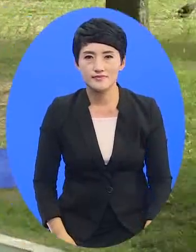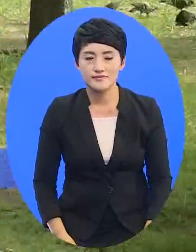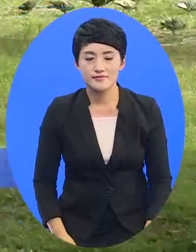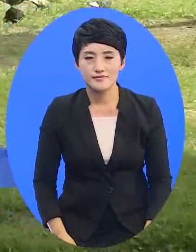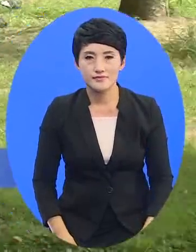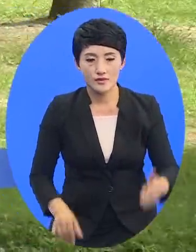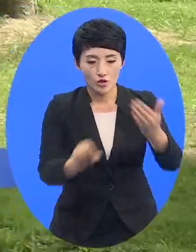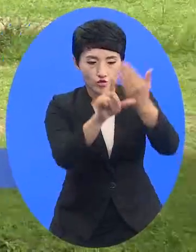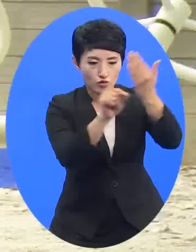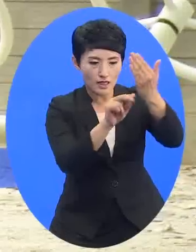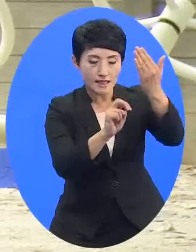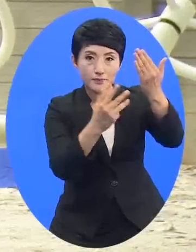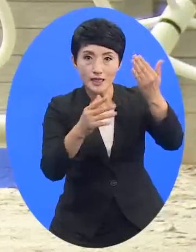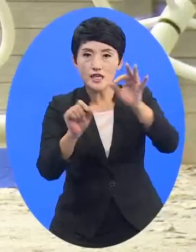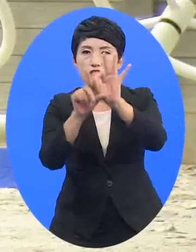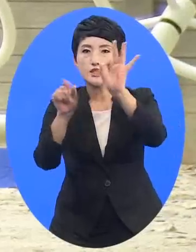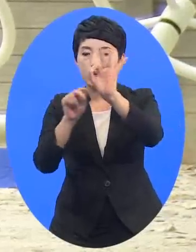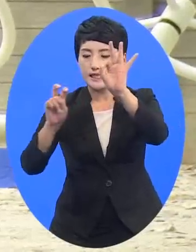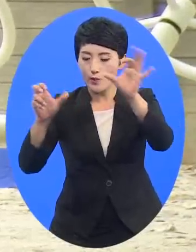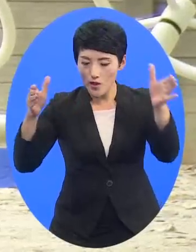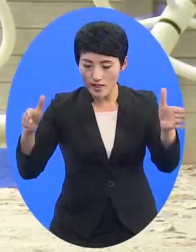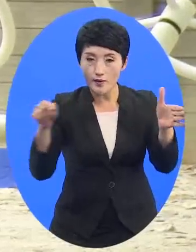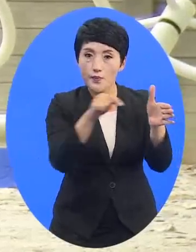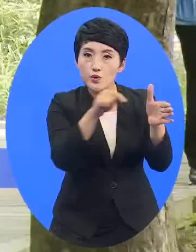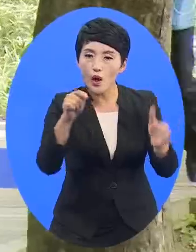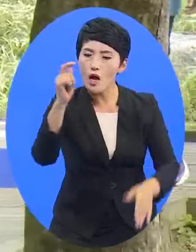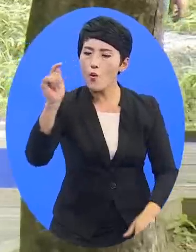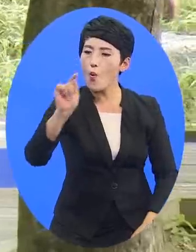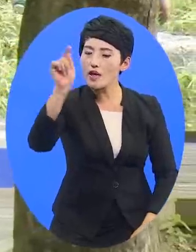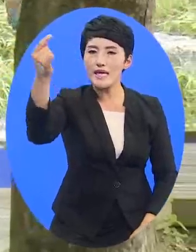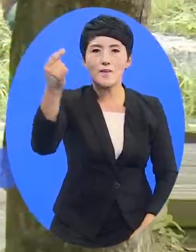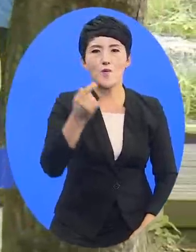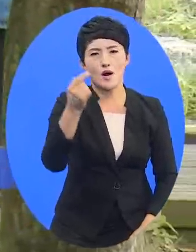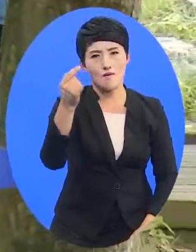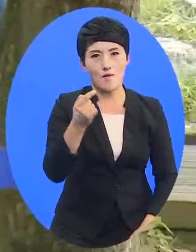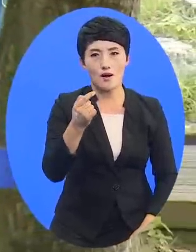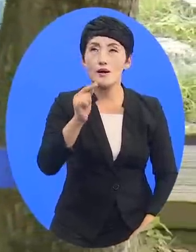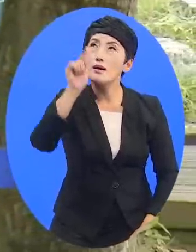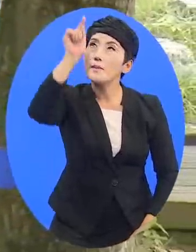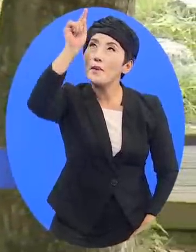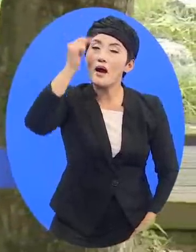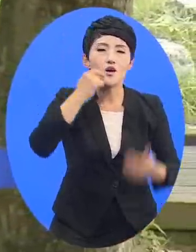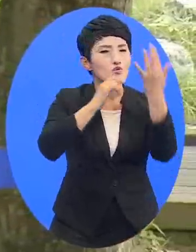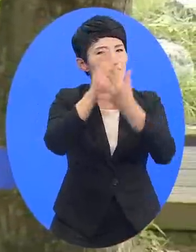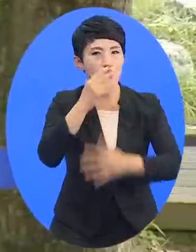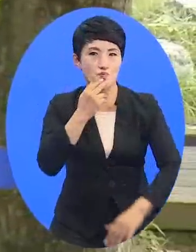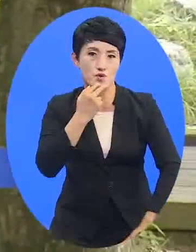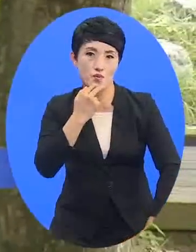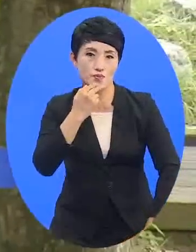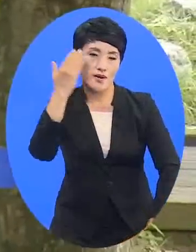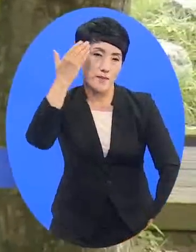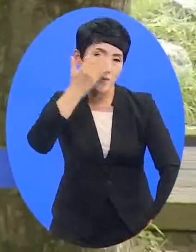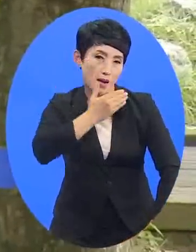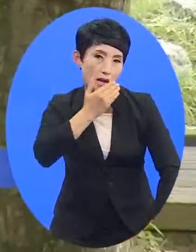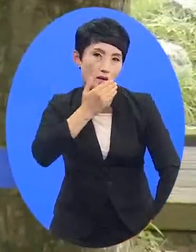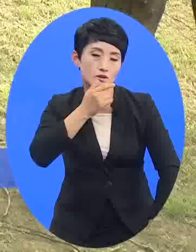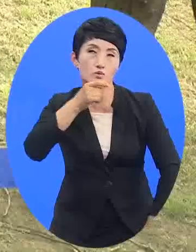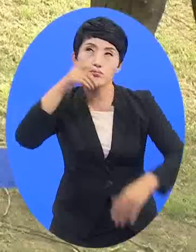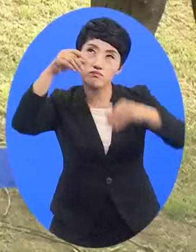9월 28일부터 10월 25일까지 고기압의 영향을 주로 받아 맑고 건조한 날이 많을 것으로 보입니다.